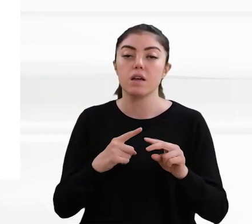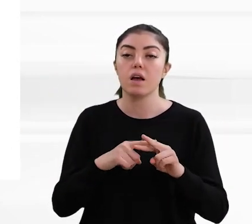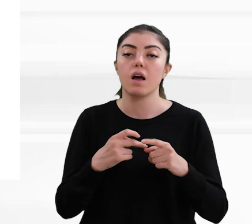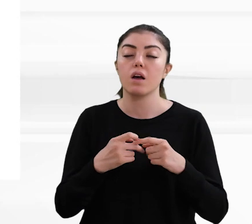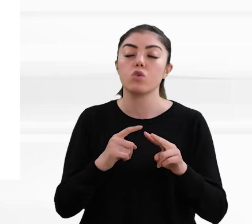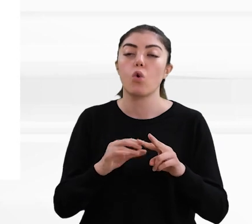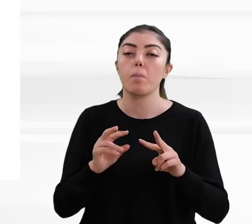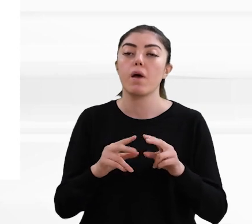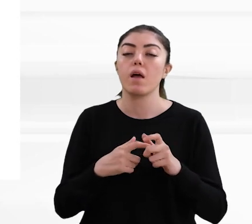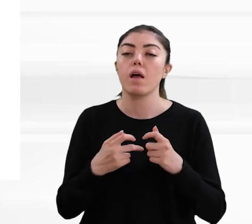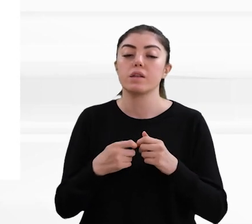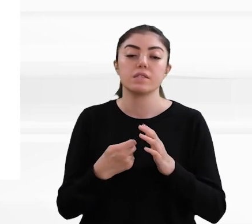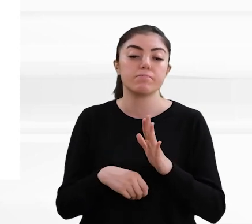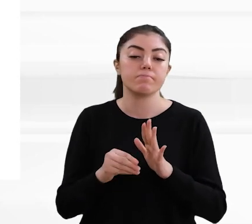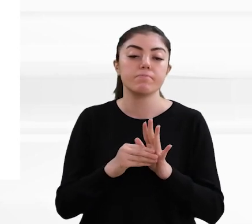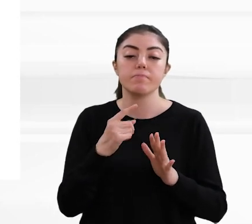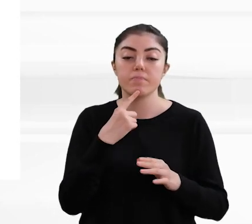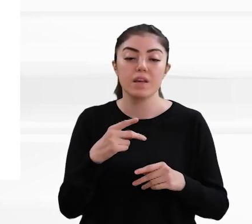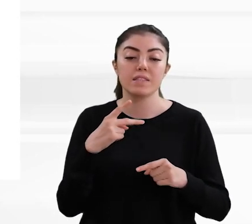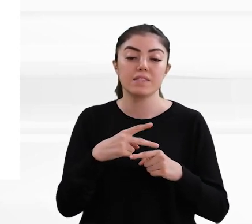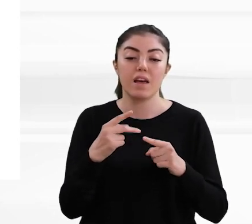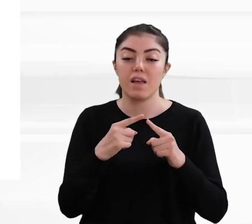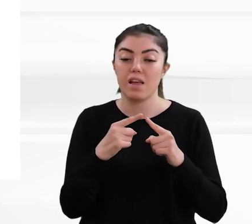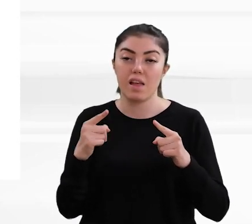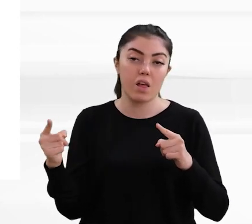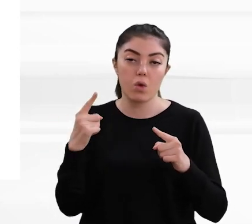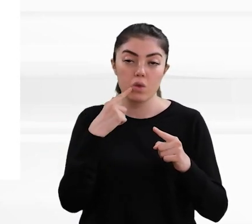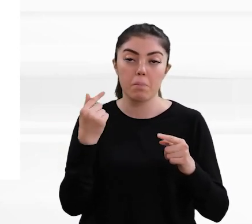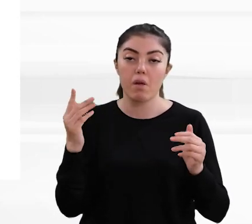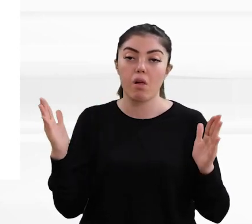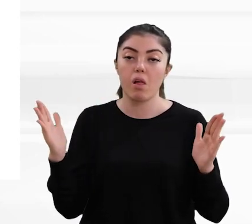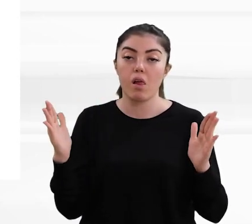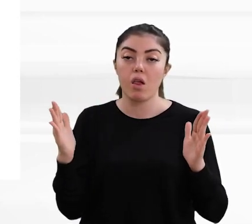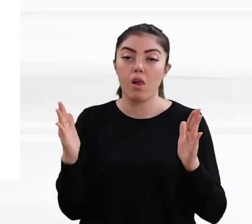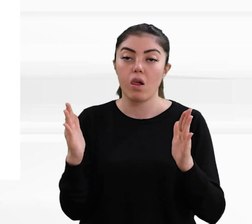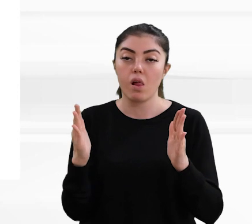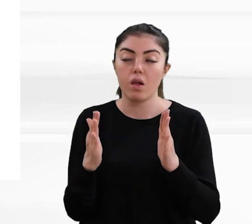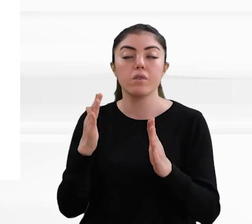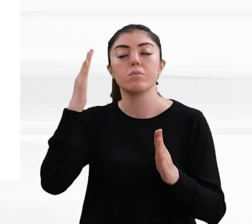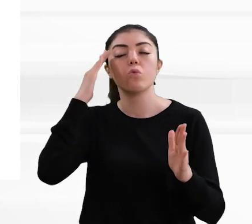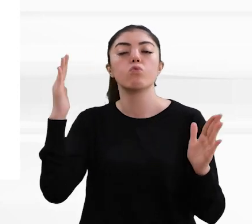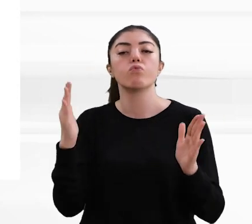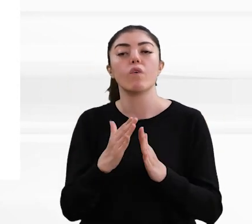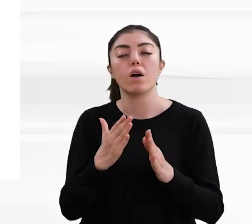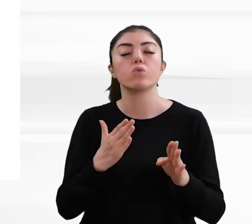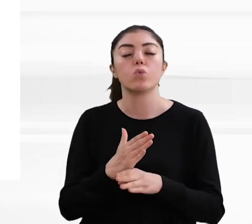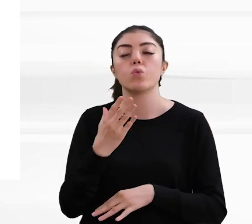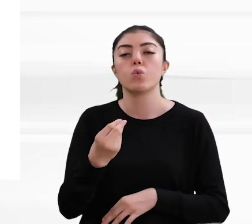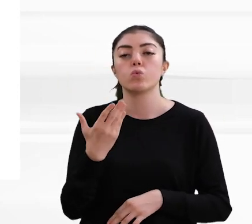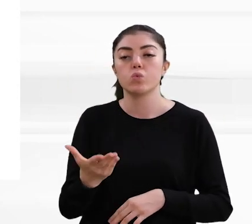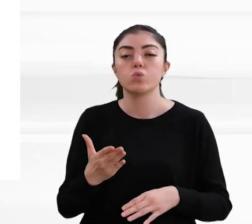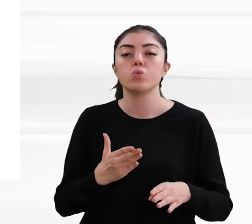sarkomer adını verirdik vz çizgili kasılma esnasında yaklaştığı için sarkomerin boyunun kısalması da